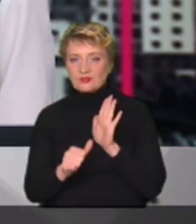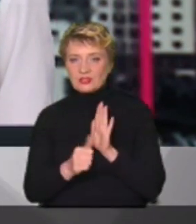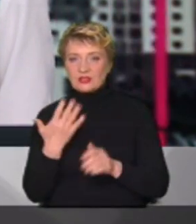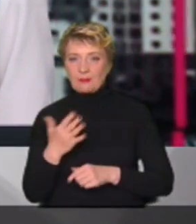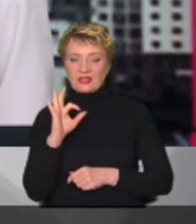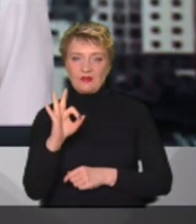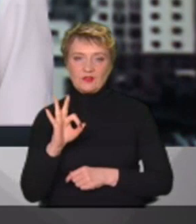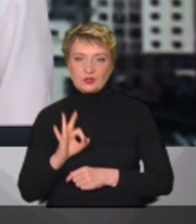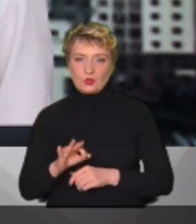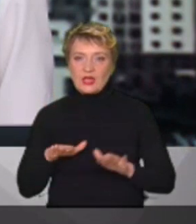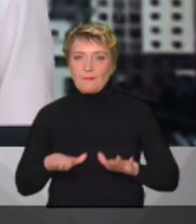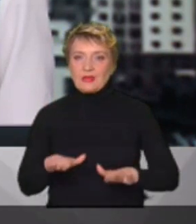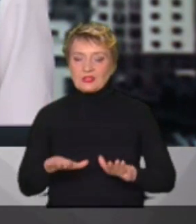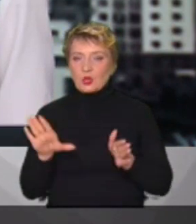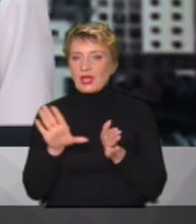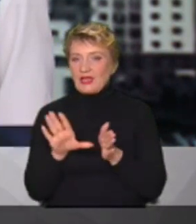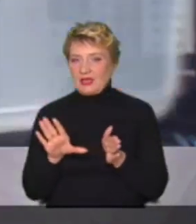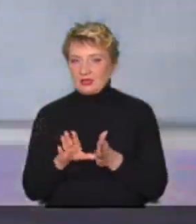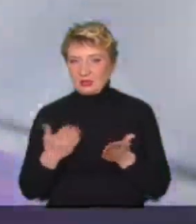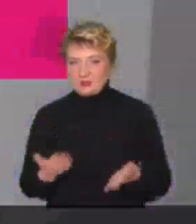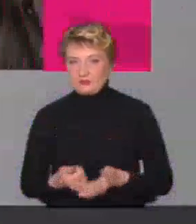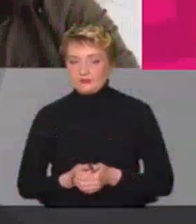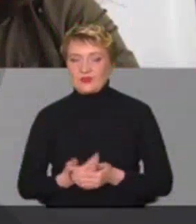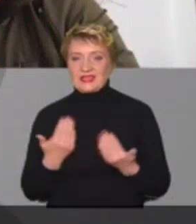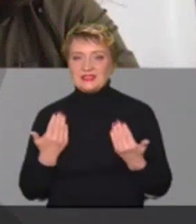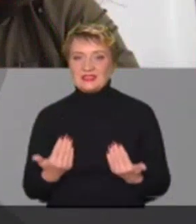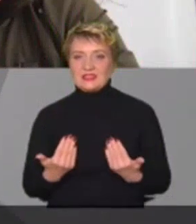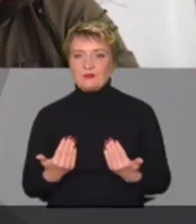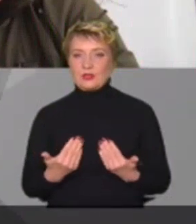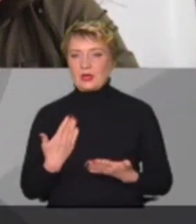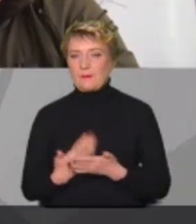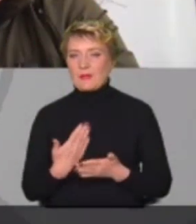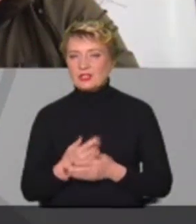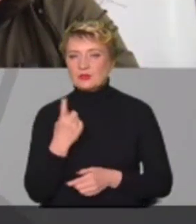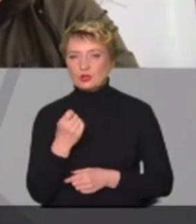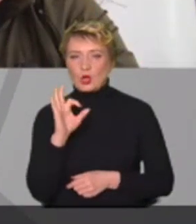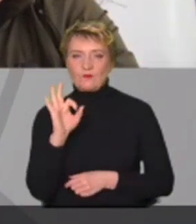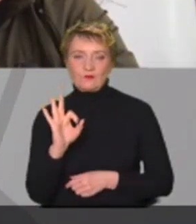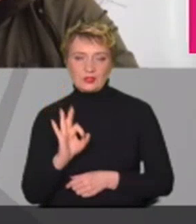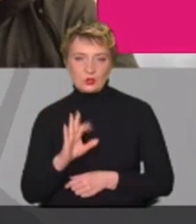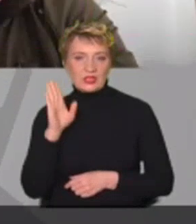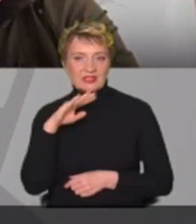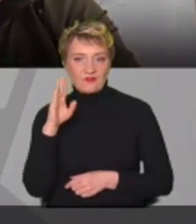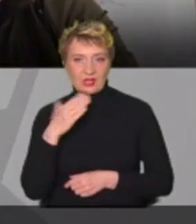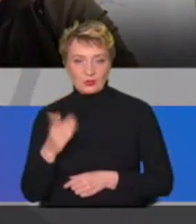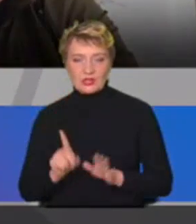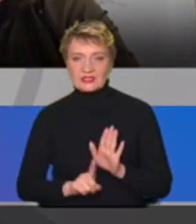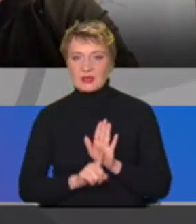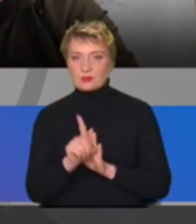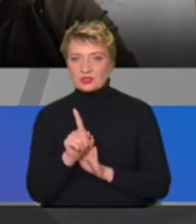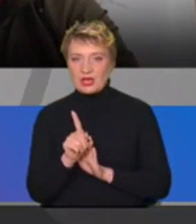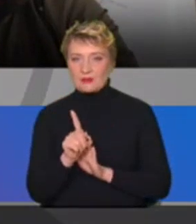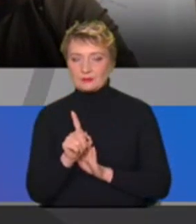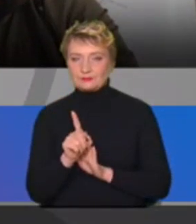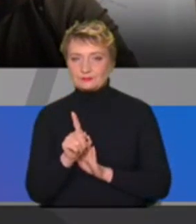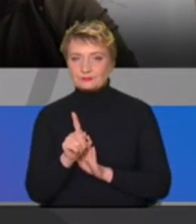65% міста з електрикою. Сьогодні вже майже 100% з водою, запускаємо каналізацію.